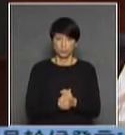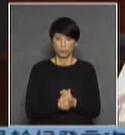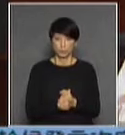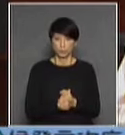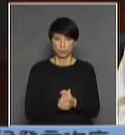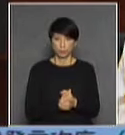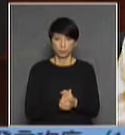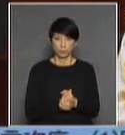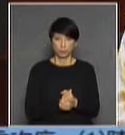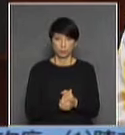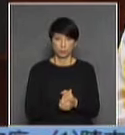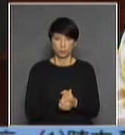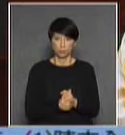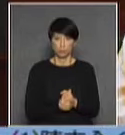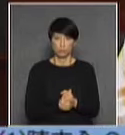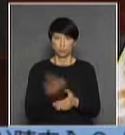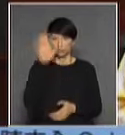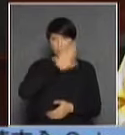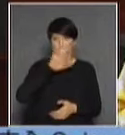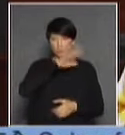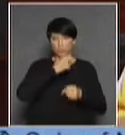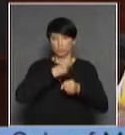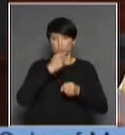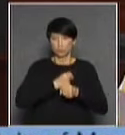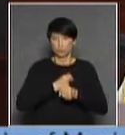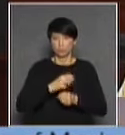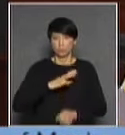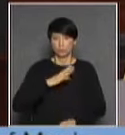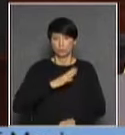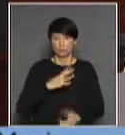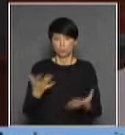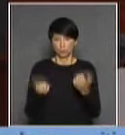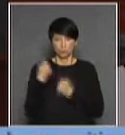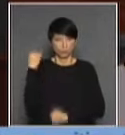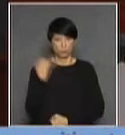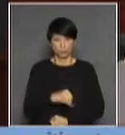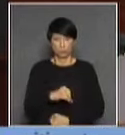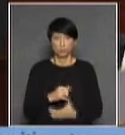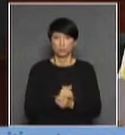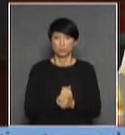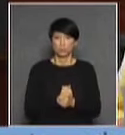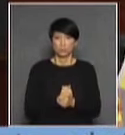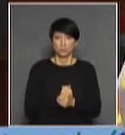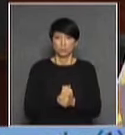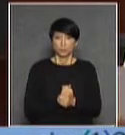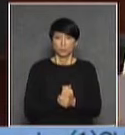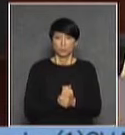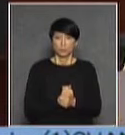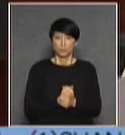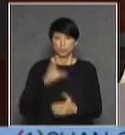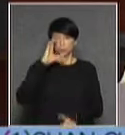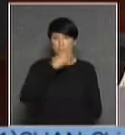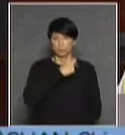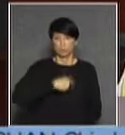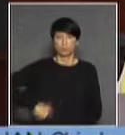忍这一类黑箱作业的情况。咁所以呢就陈志全议员提出呢